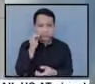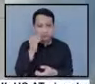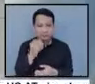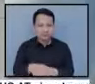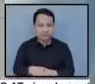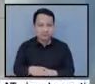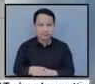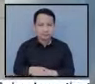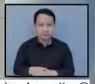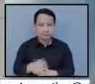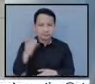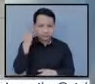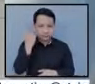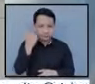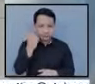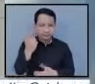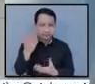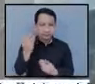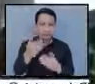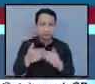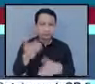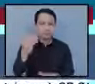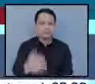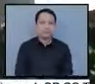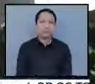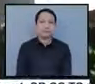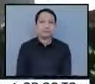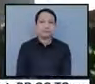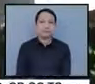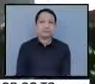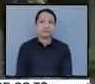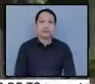Garcia sa Detalye Rise and Shine. Joshua.